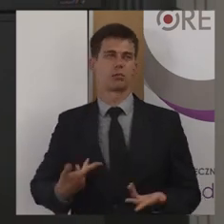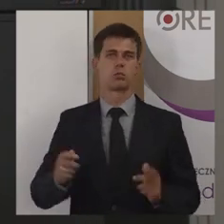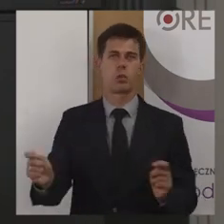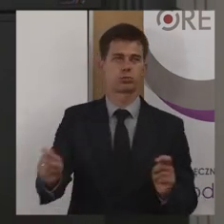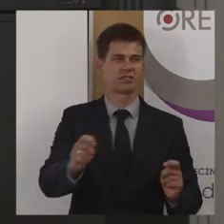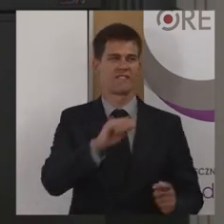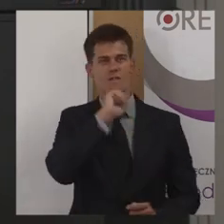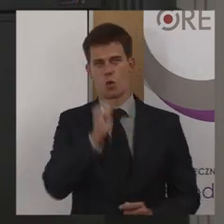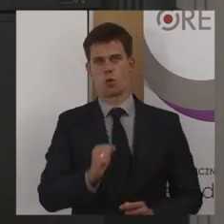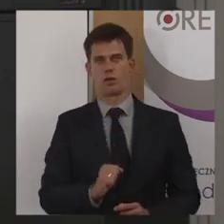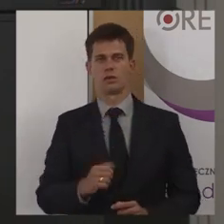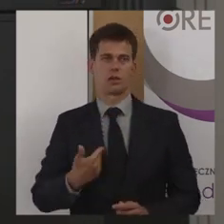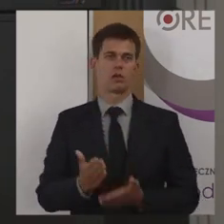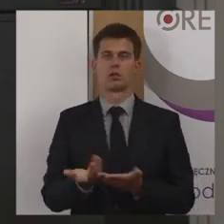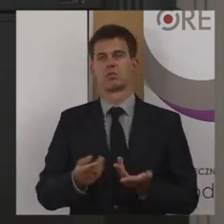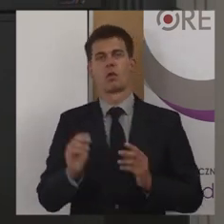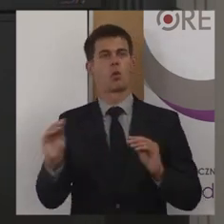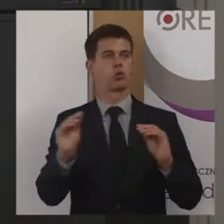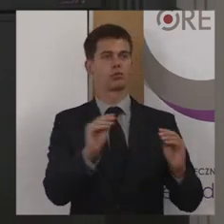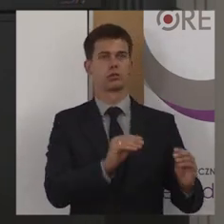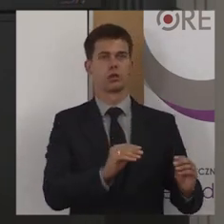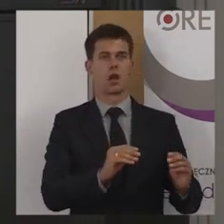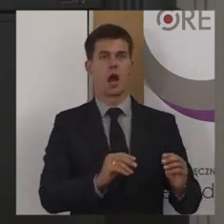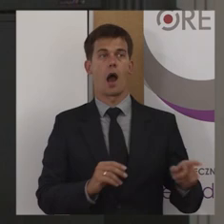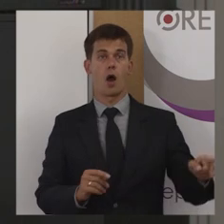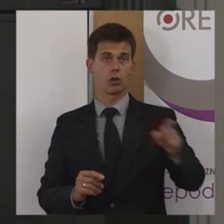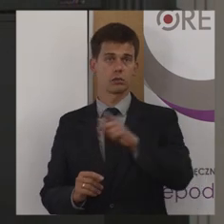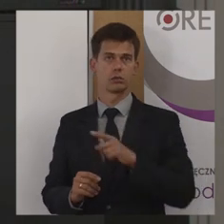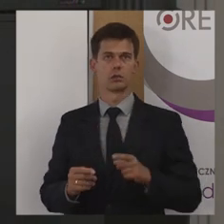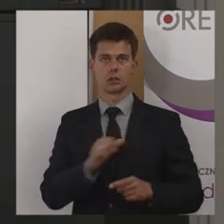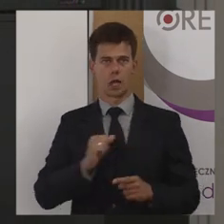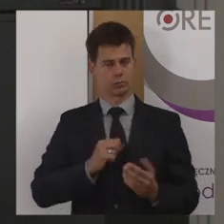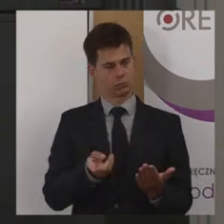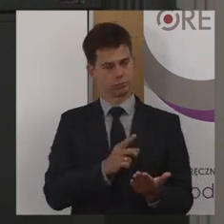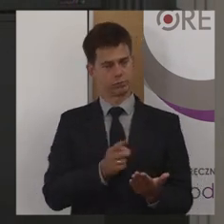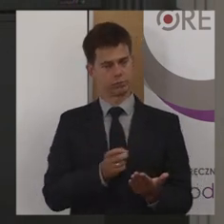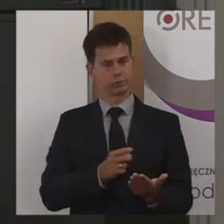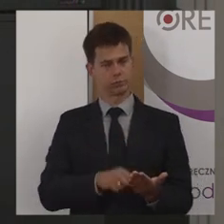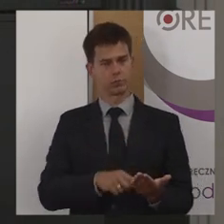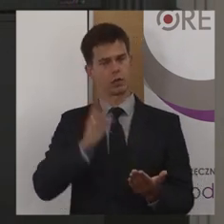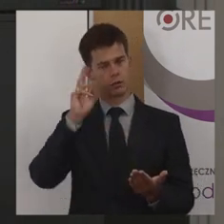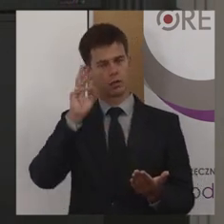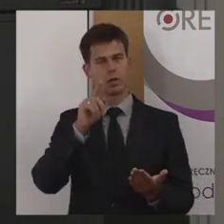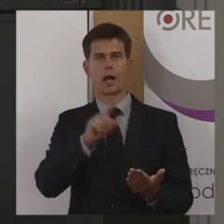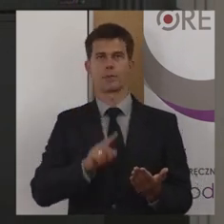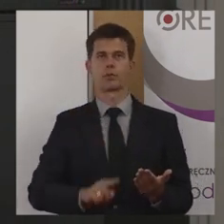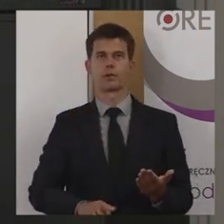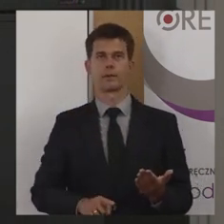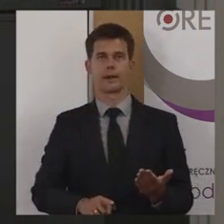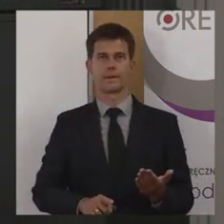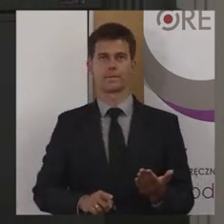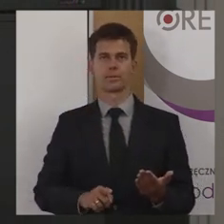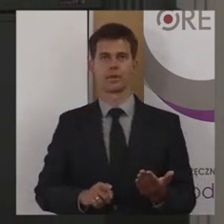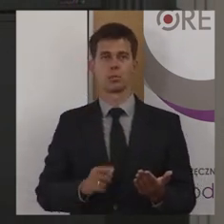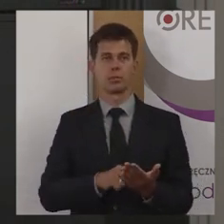czy do niej nie przykłada, nie musi organizować uczniom innej pomocy jakby dodatkowej, bo